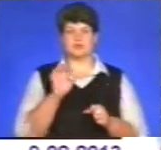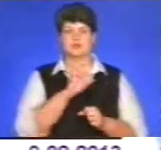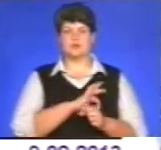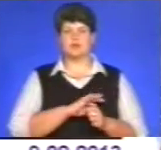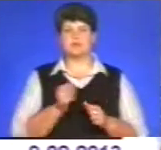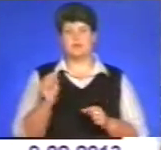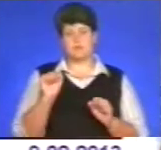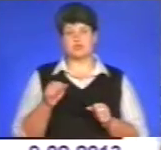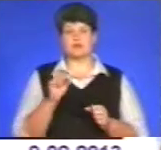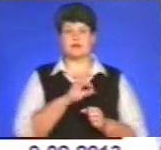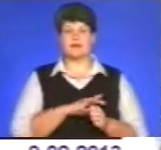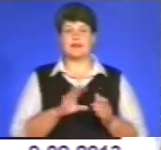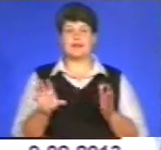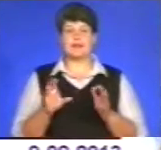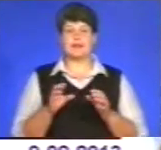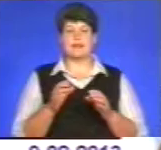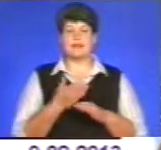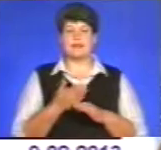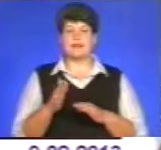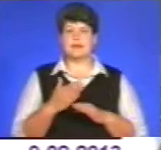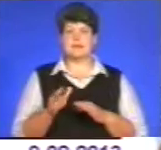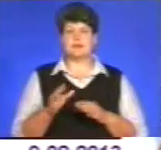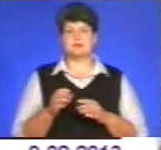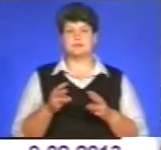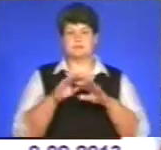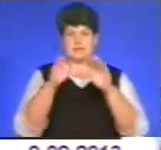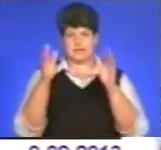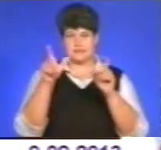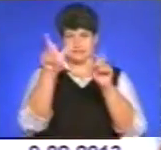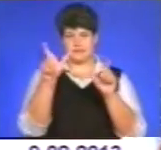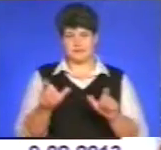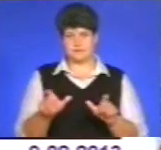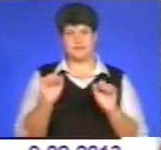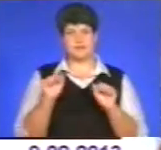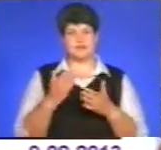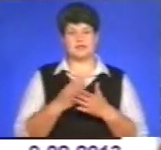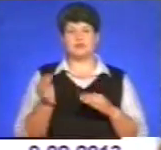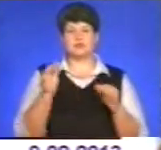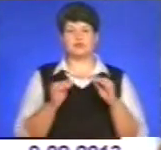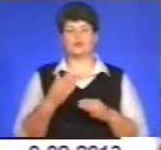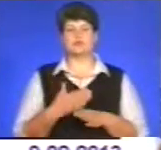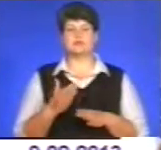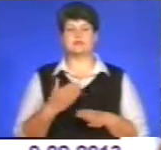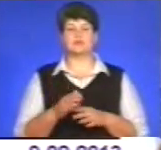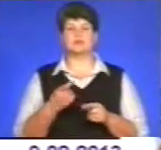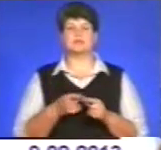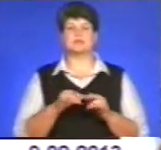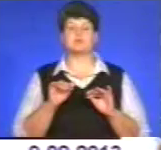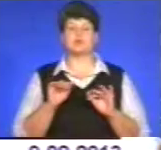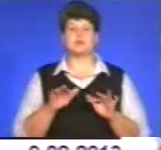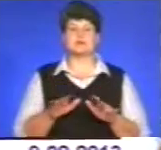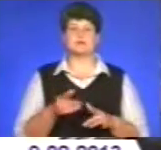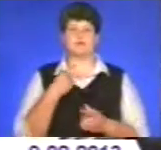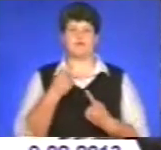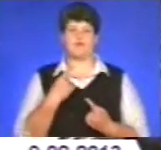власне кажучи, елемент котел, як пристрій, він є складовою частиною тих процесів, про які ми зараз